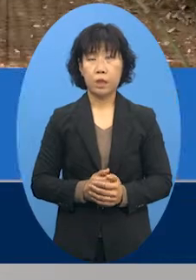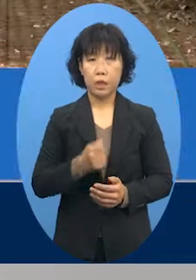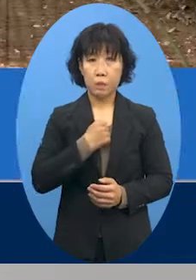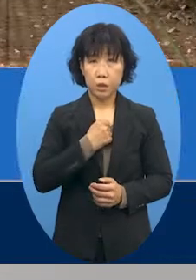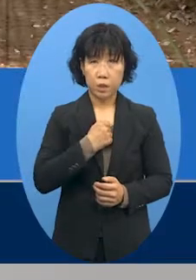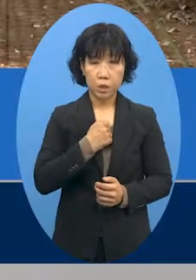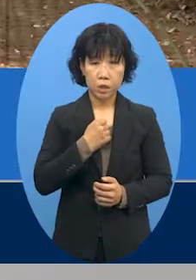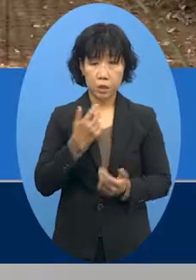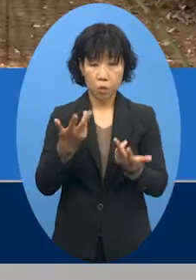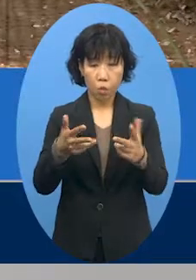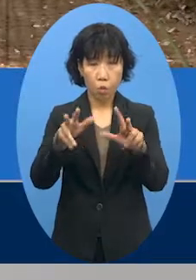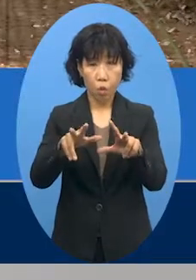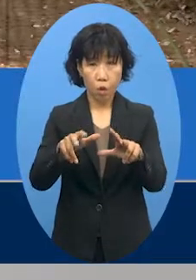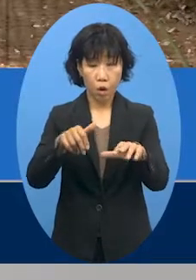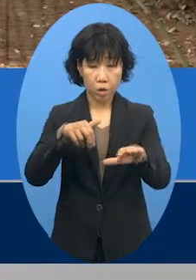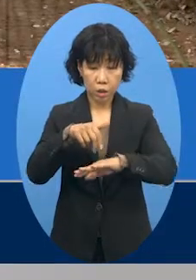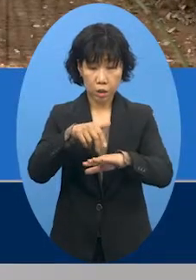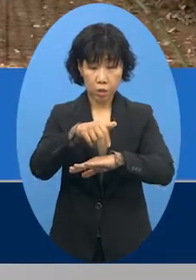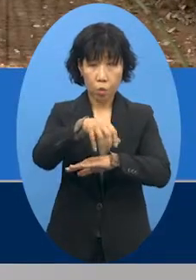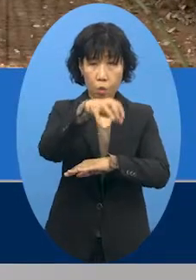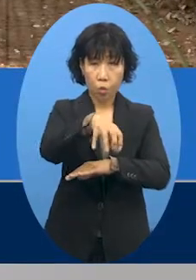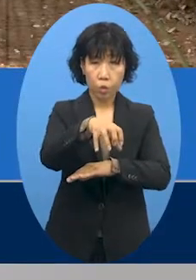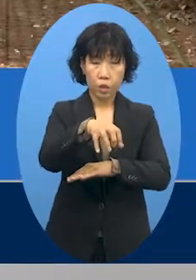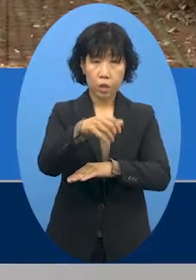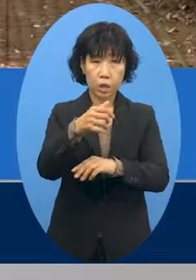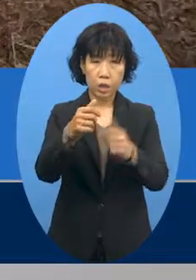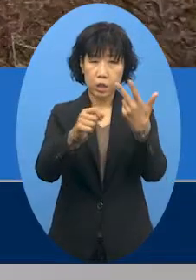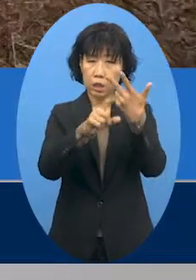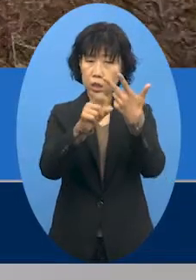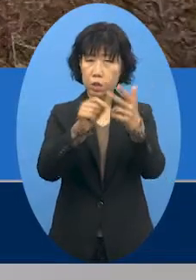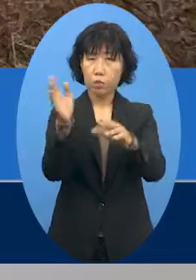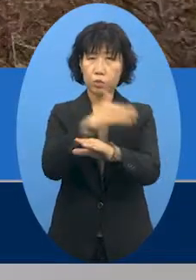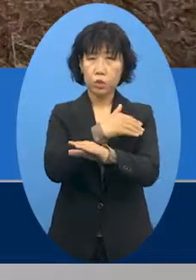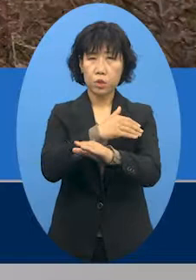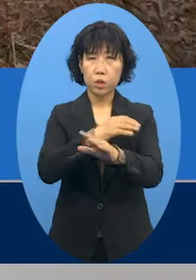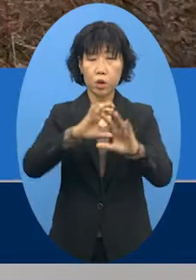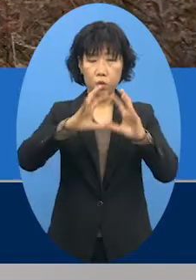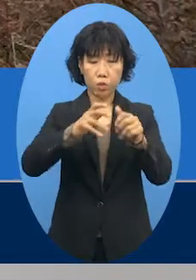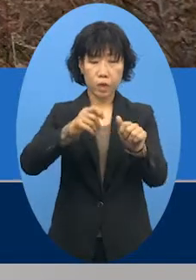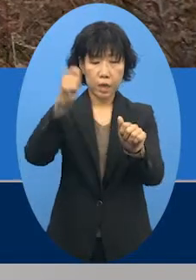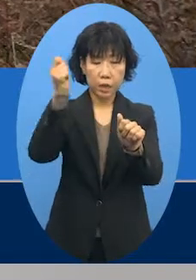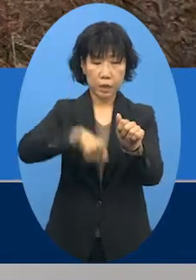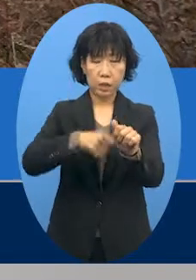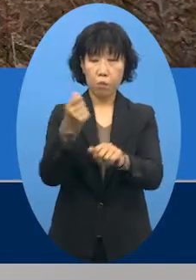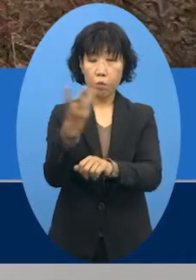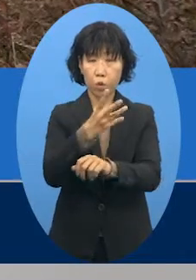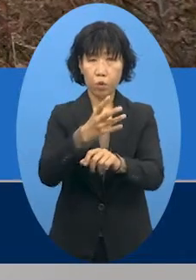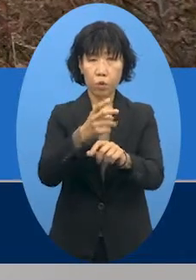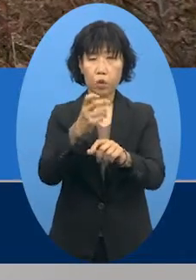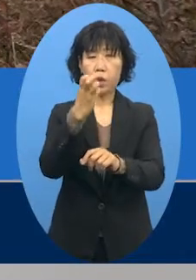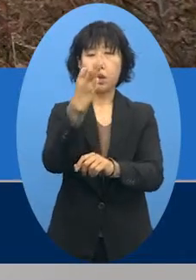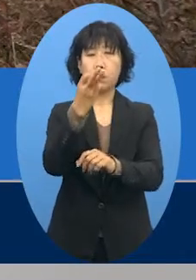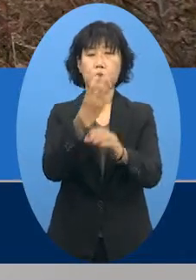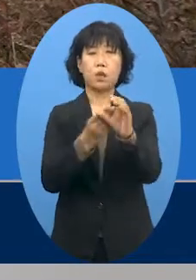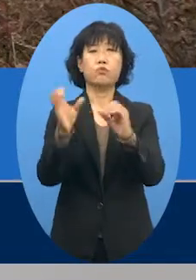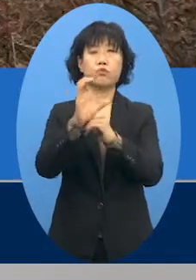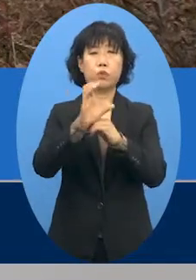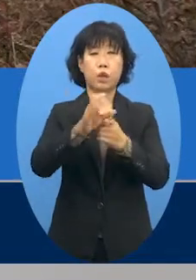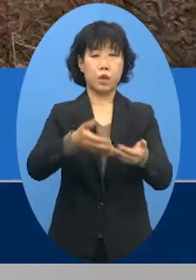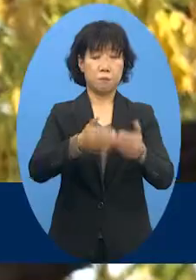그는 다시 니 근린공원 산책로 주요 지점에 지난 7월 부터 9 까지 젊 번호판 13개를 추가 설치